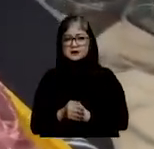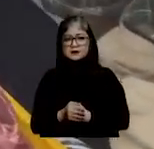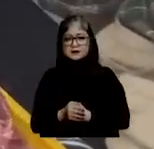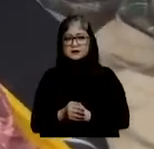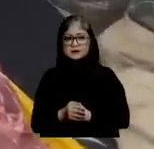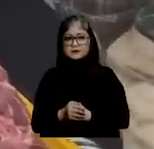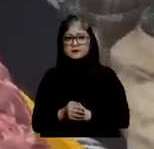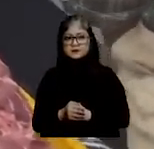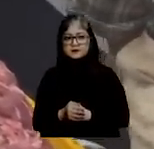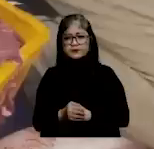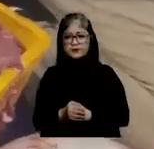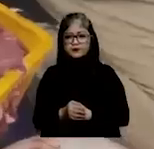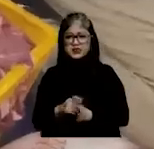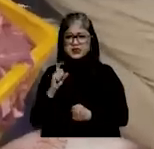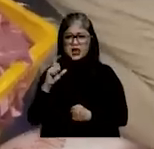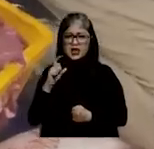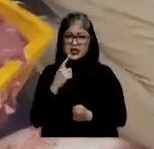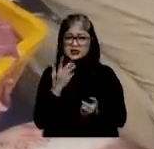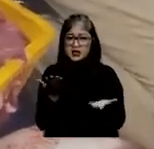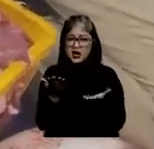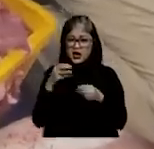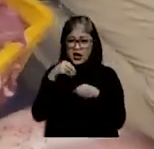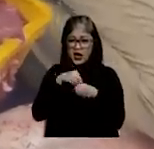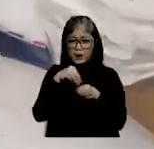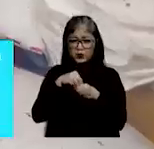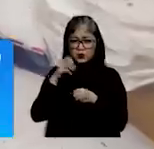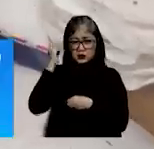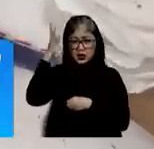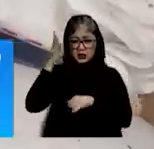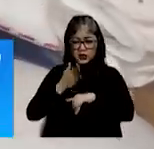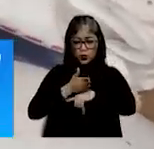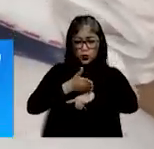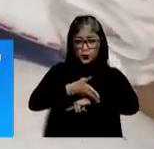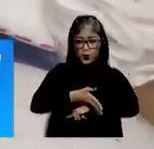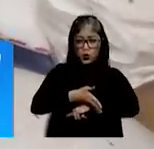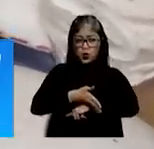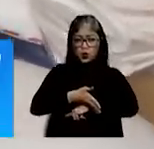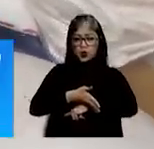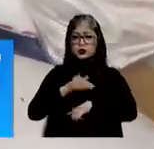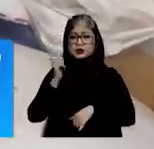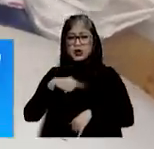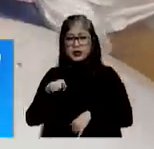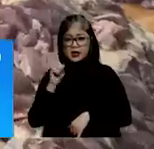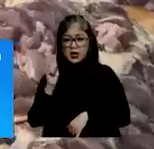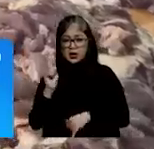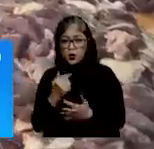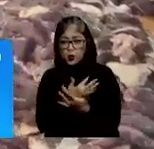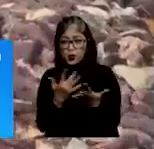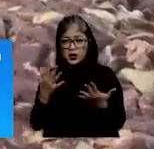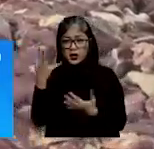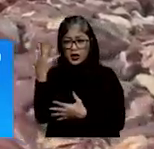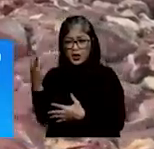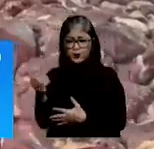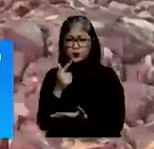Kiat sederhana menabung dan kesadaran berkurban. Warga Dusun Kerajaan Desa Batur Banjarnegara ini memang